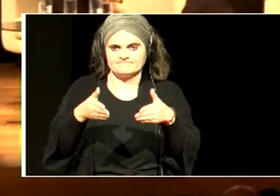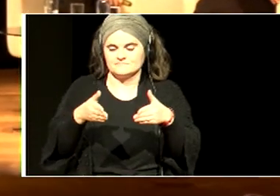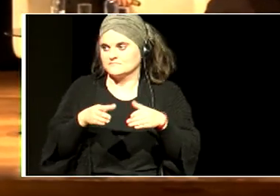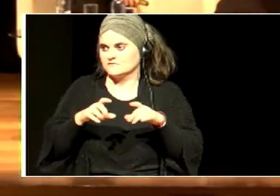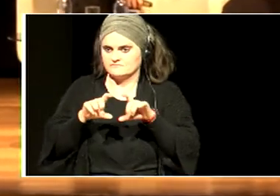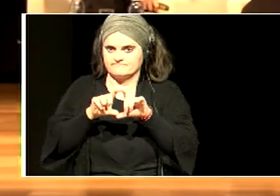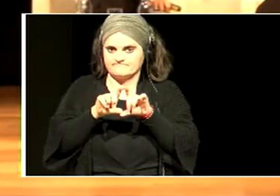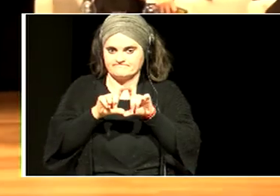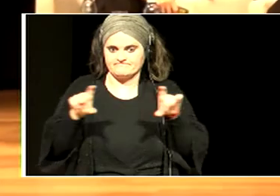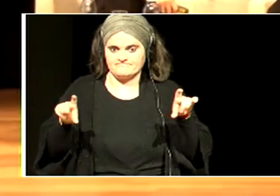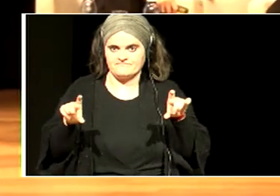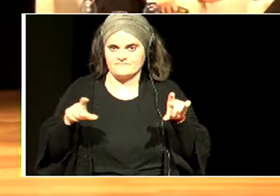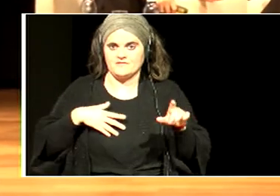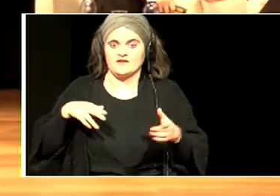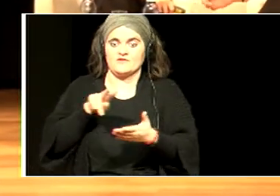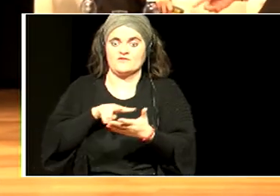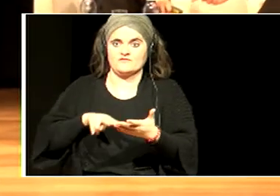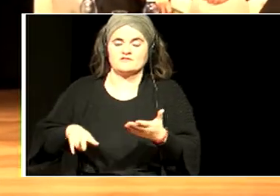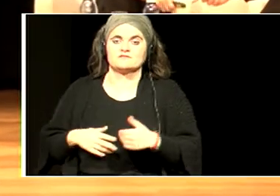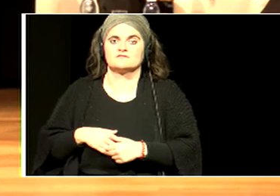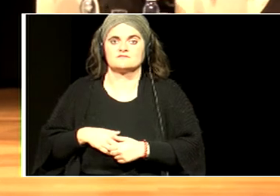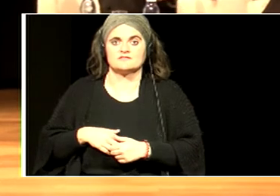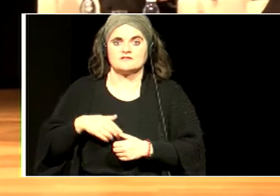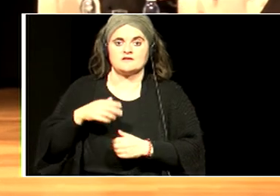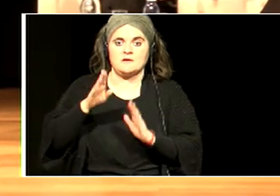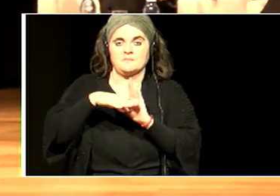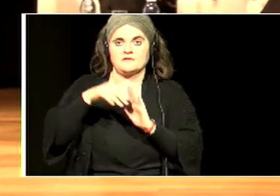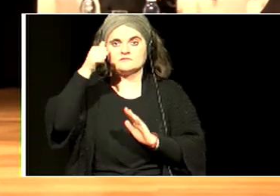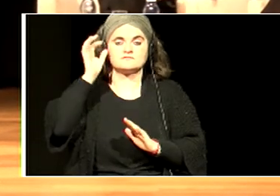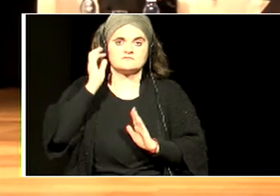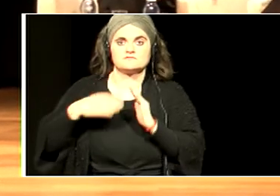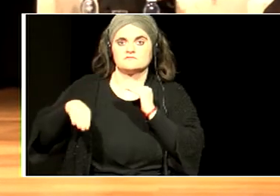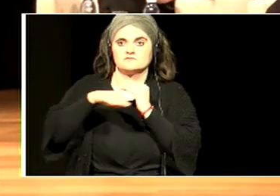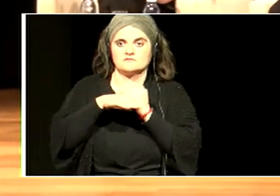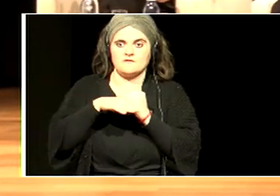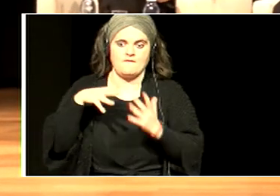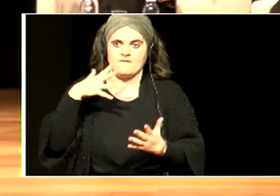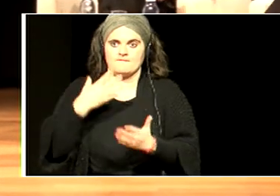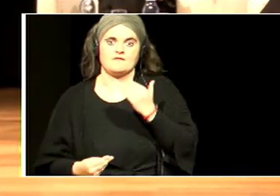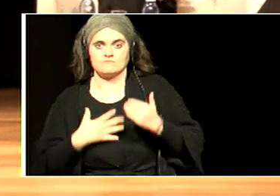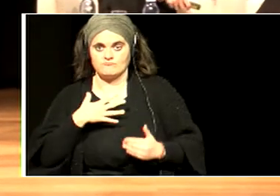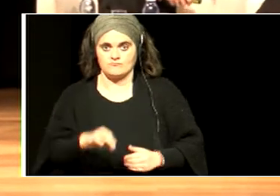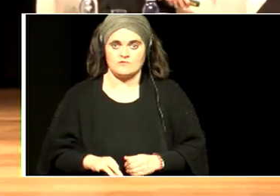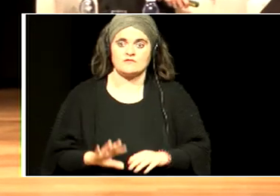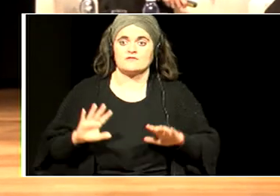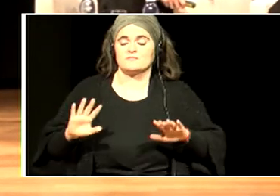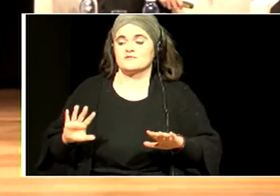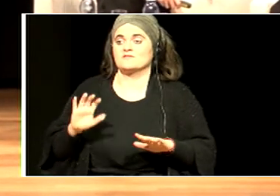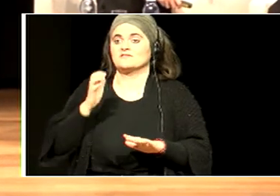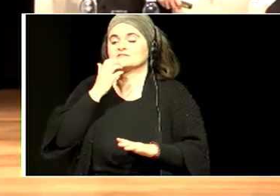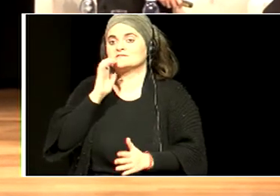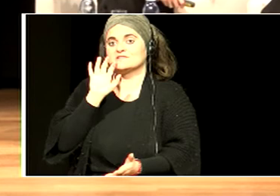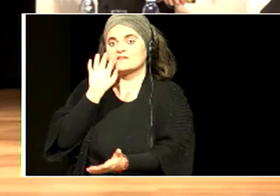bat, parrafotxo bat irakurriko dizuen. Eskidetza planak kale egiteko arriskua du. Baldin eta ikastetxean ez